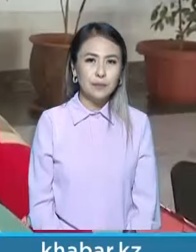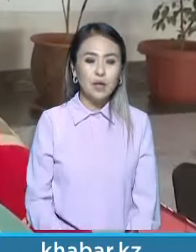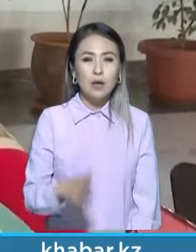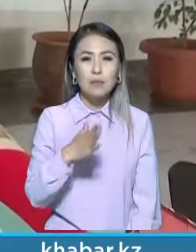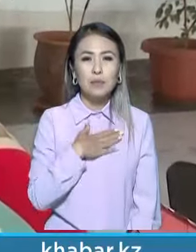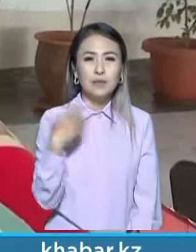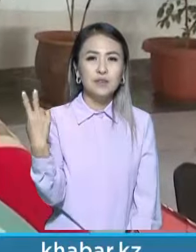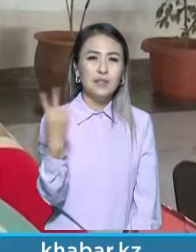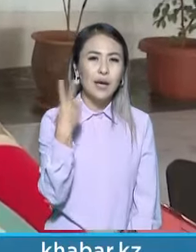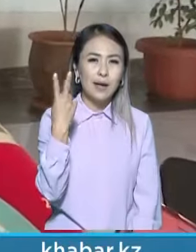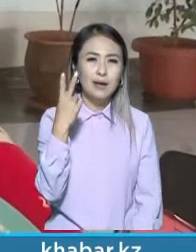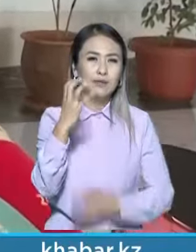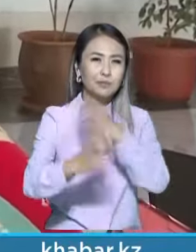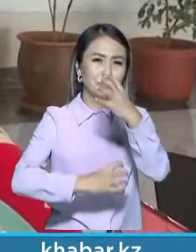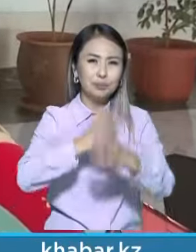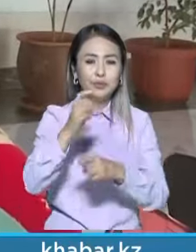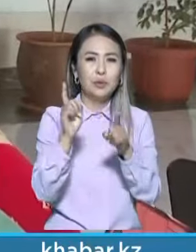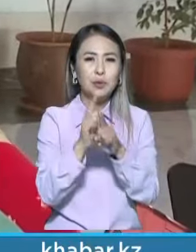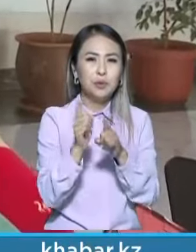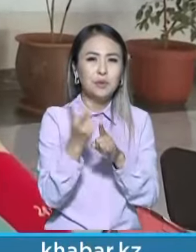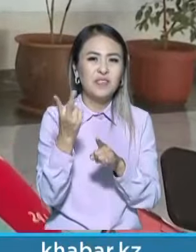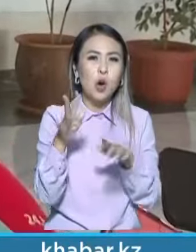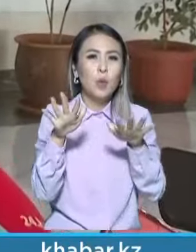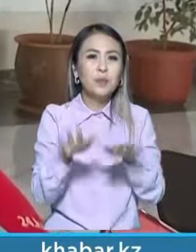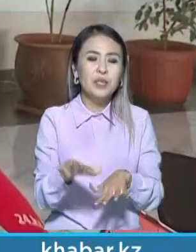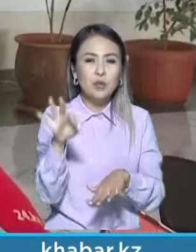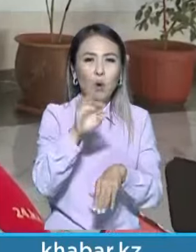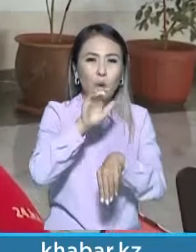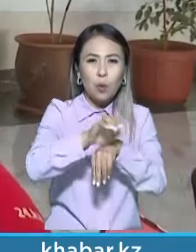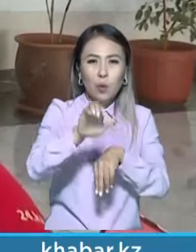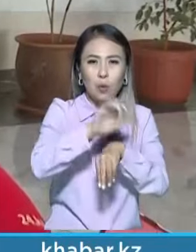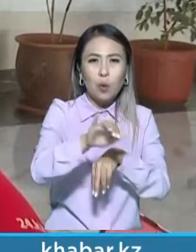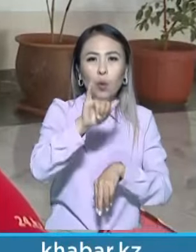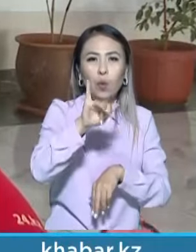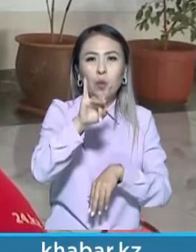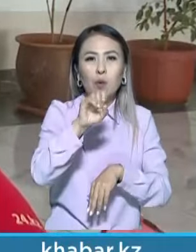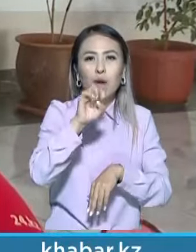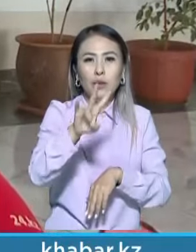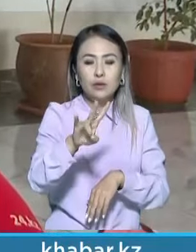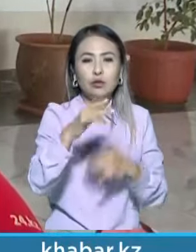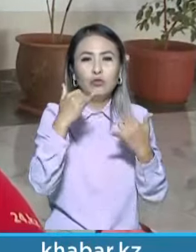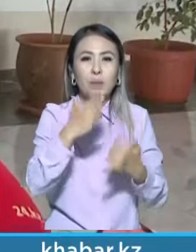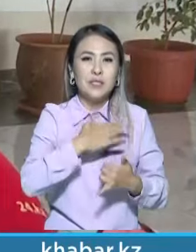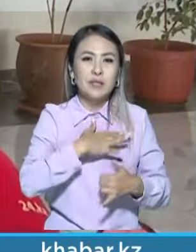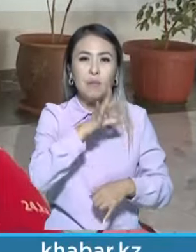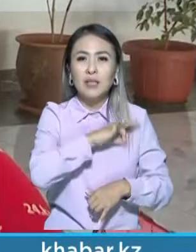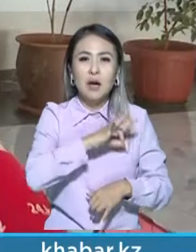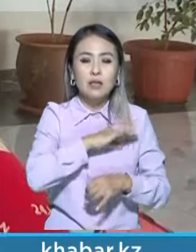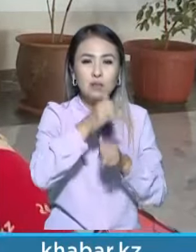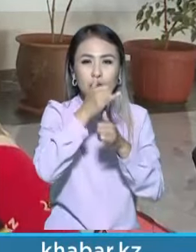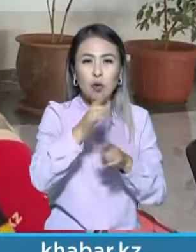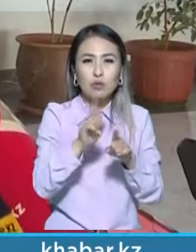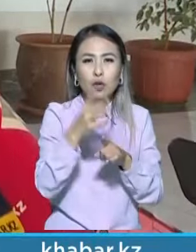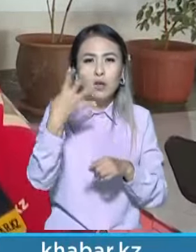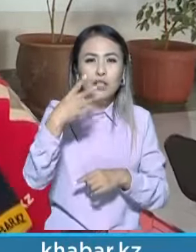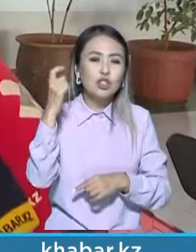Біз уран өндірісі бойынша әлемде көш басында тұрмыз, және оны жер шарының көптеген елдеріне сатқанмен өзіміз пайдаға асырмай отырмыз. 40 жылдан астам